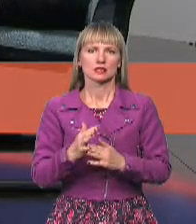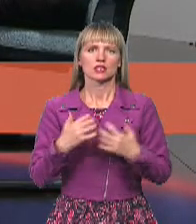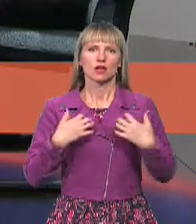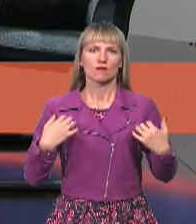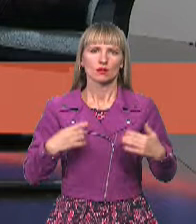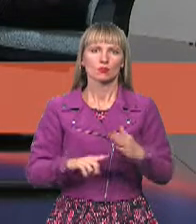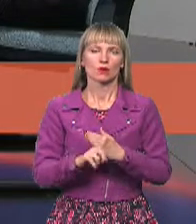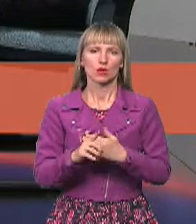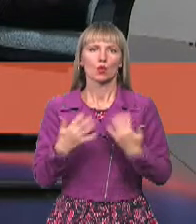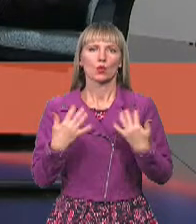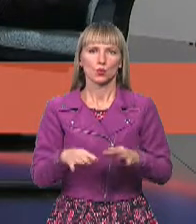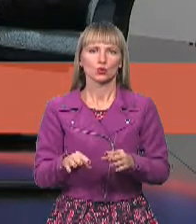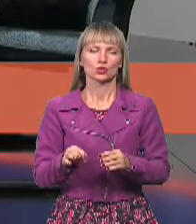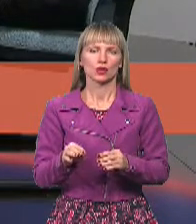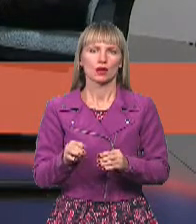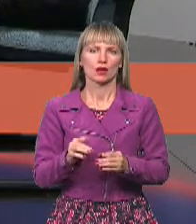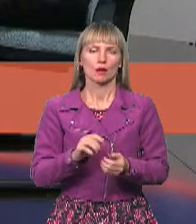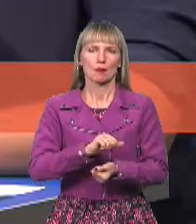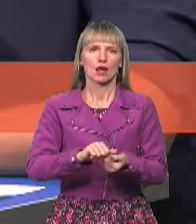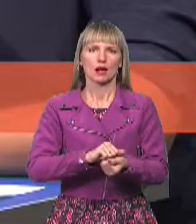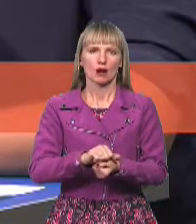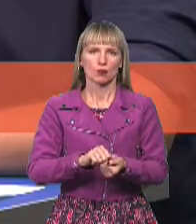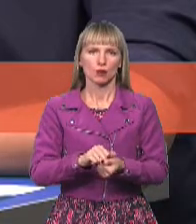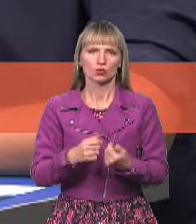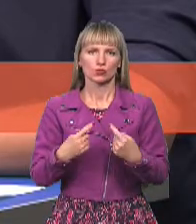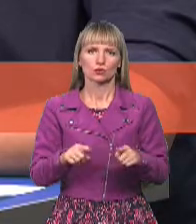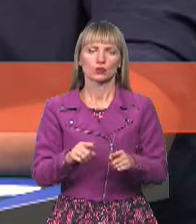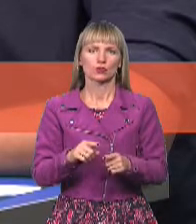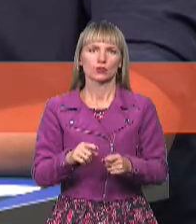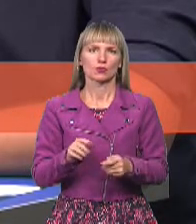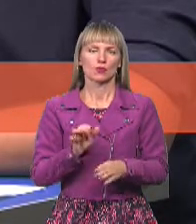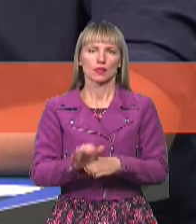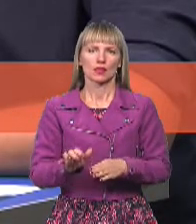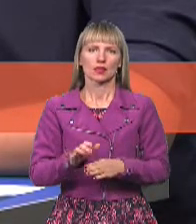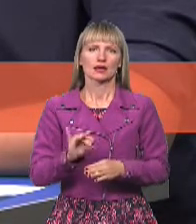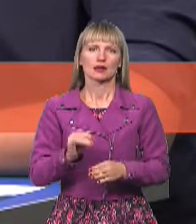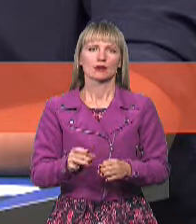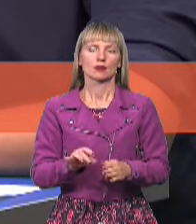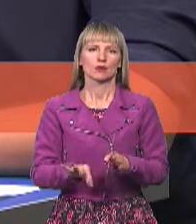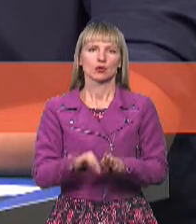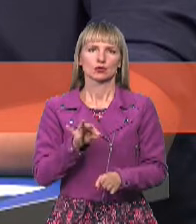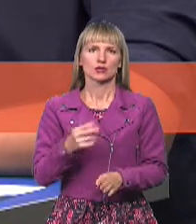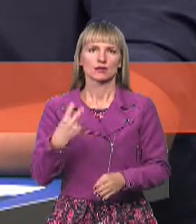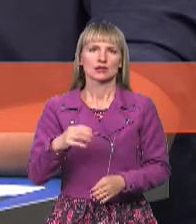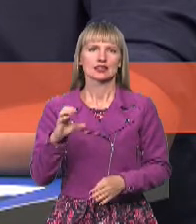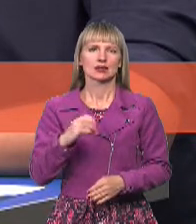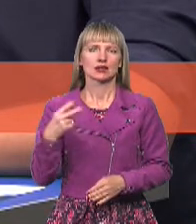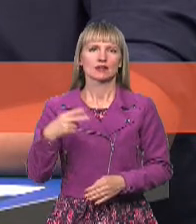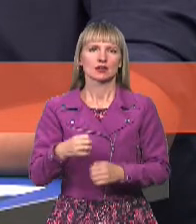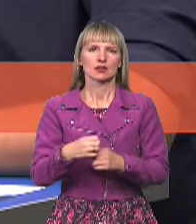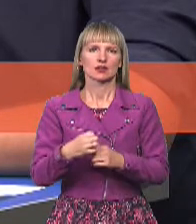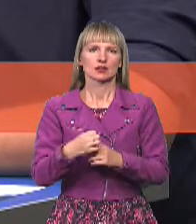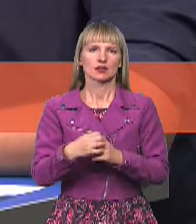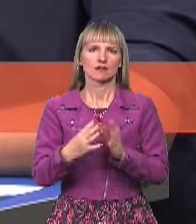происхождения, обработанные продукты пищевые. И получается, с 20 сентября 2019